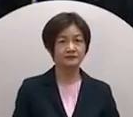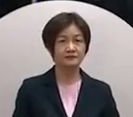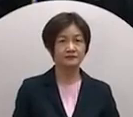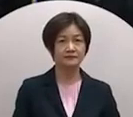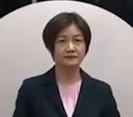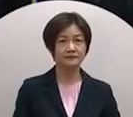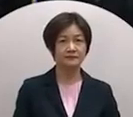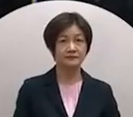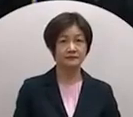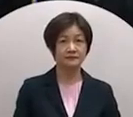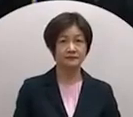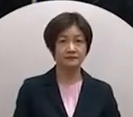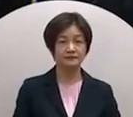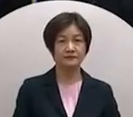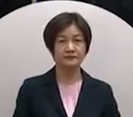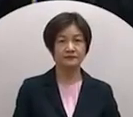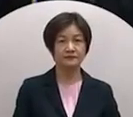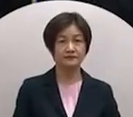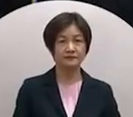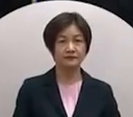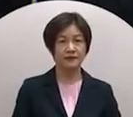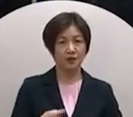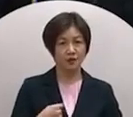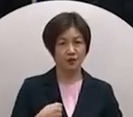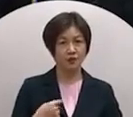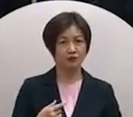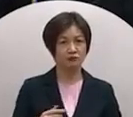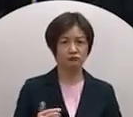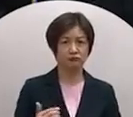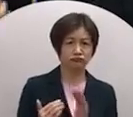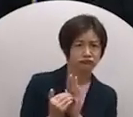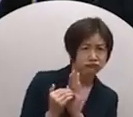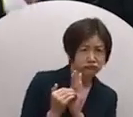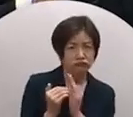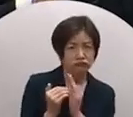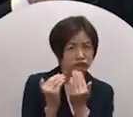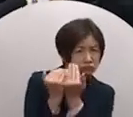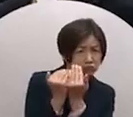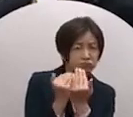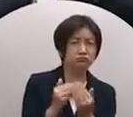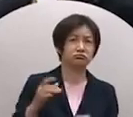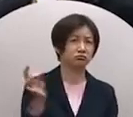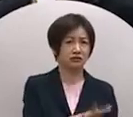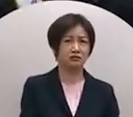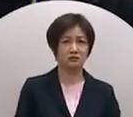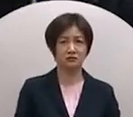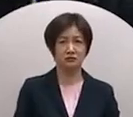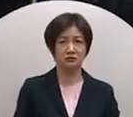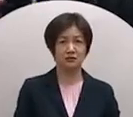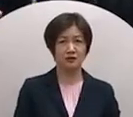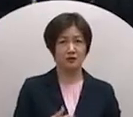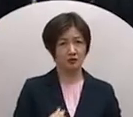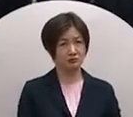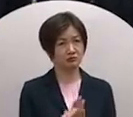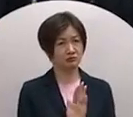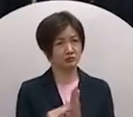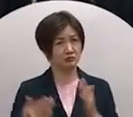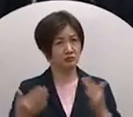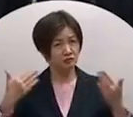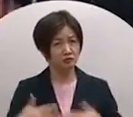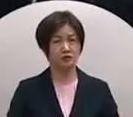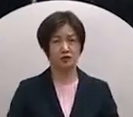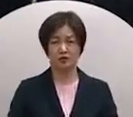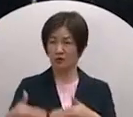会跟以前一样尽量闪避？ 我们从不闪避，我们非常清楚表示对中国的善